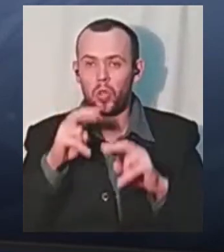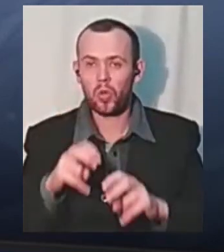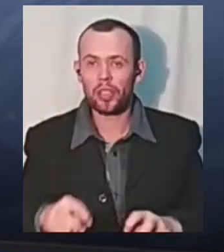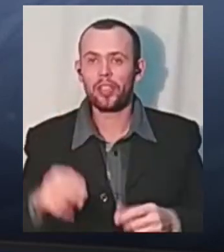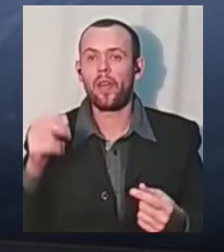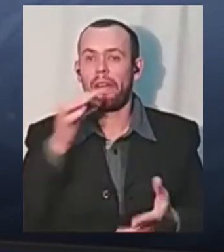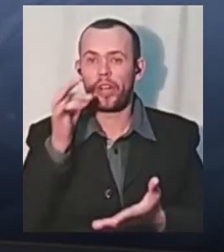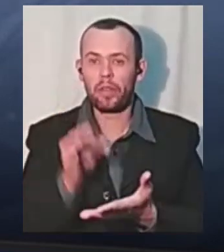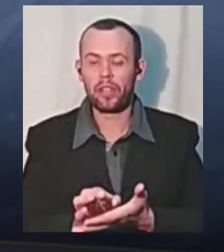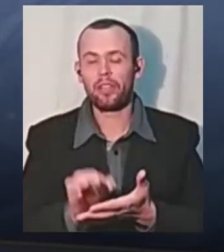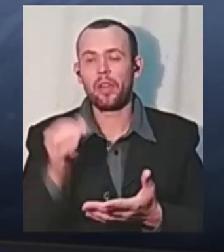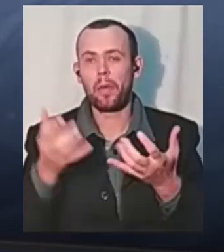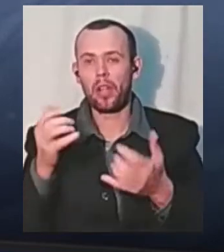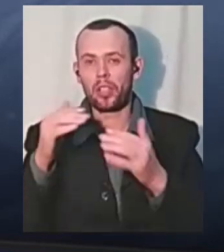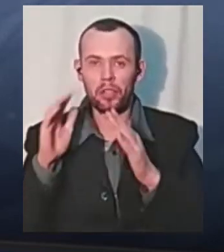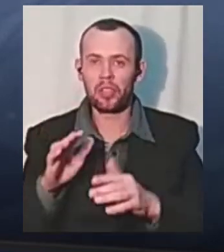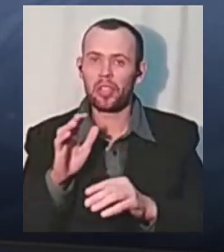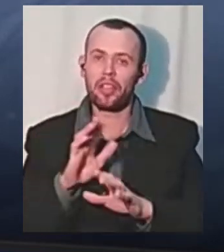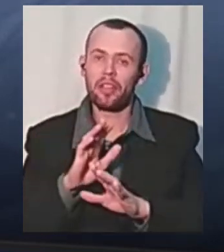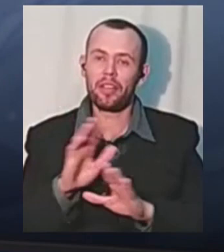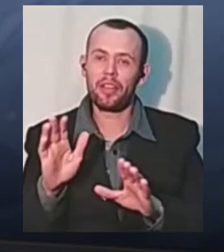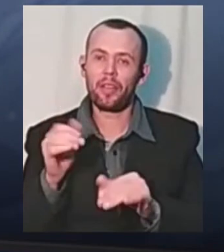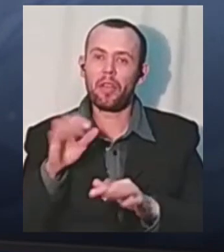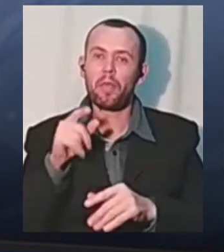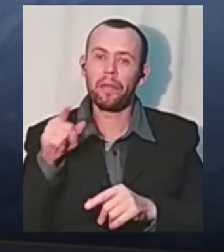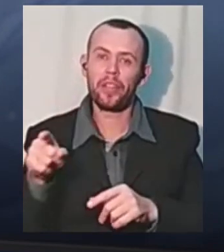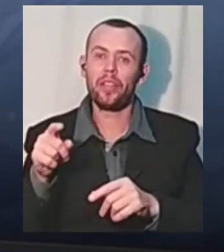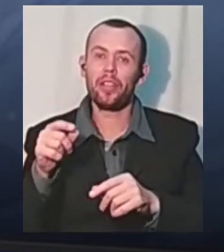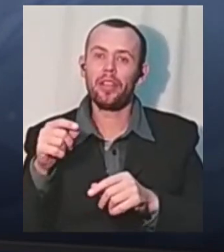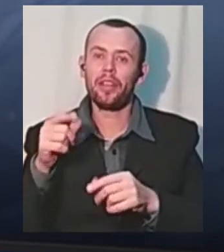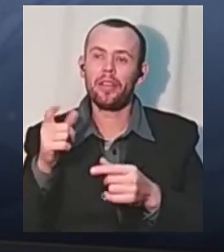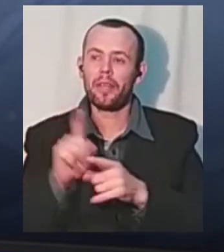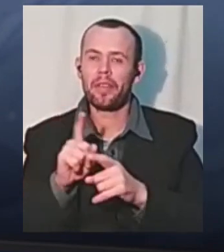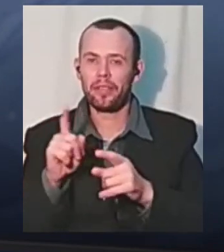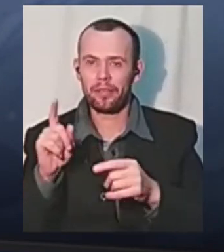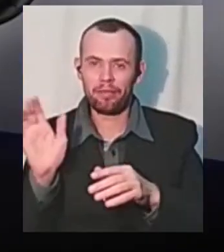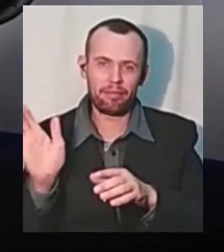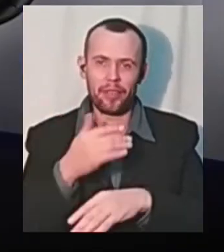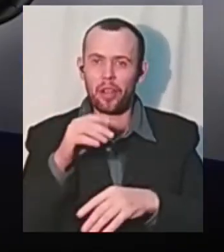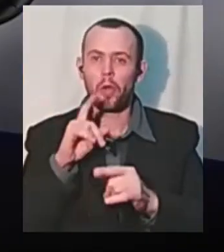відповідальності балансоутримувач не поніс, бо він довів, що його вини в причиненні шкоди не було.